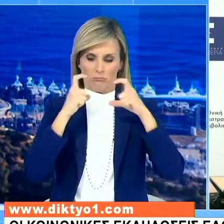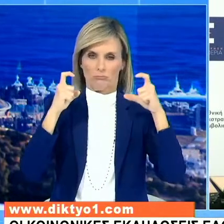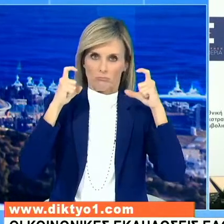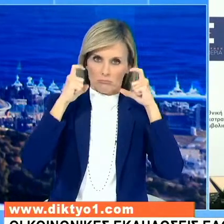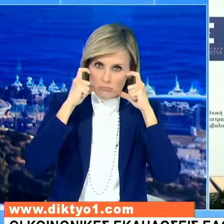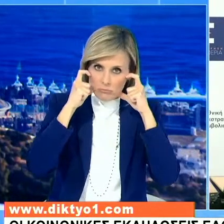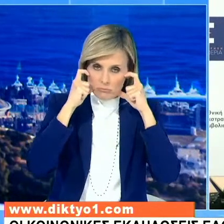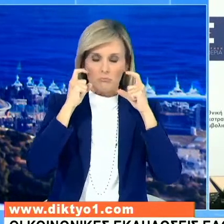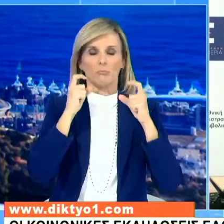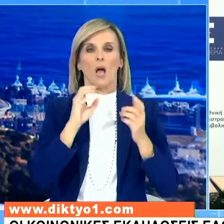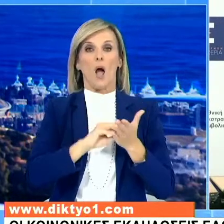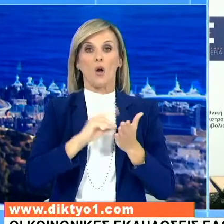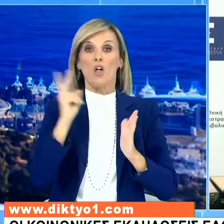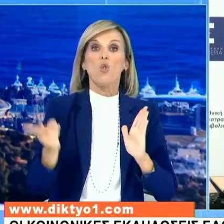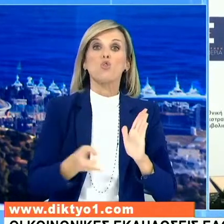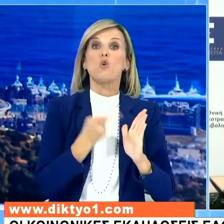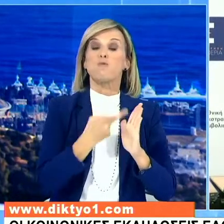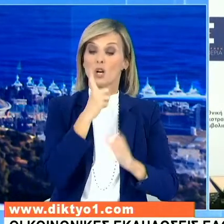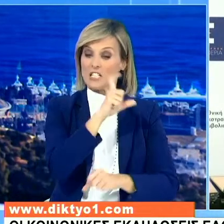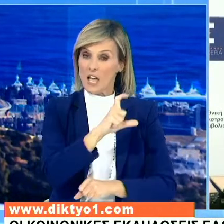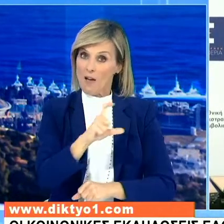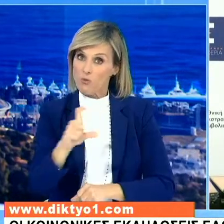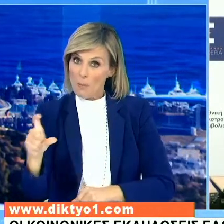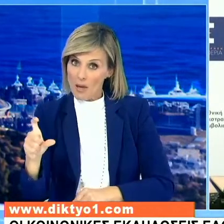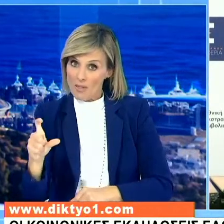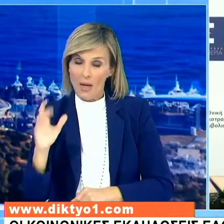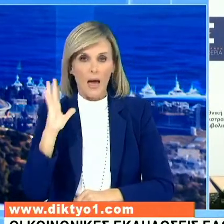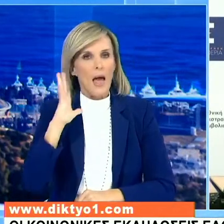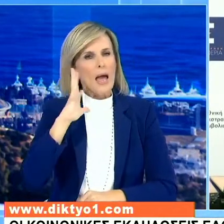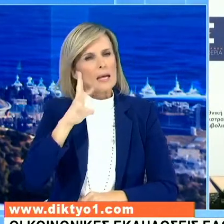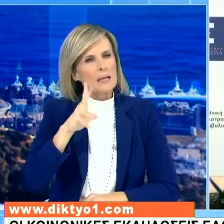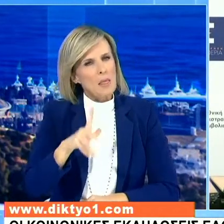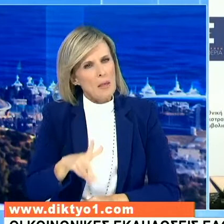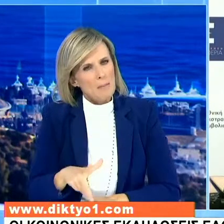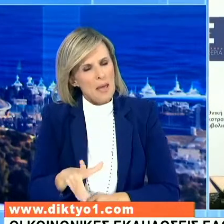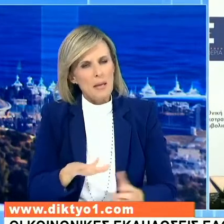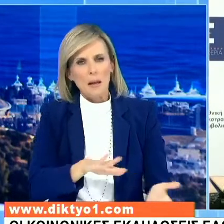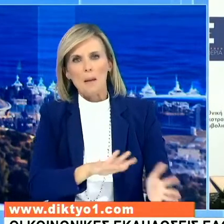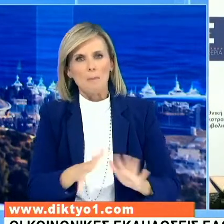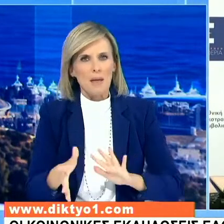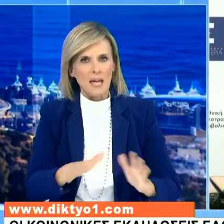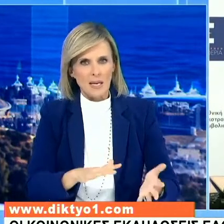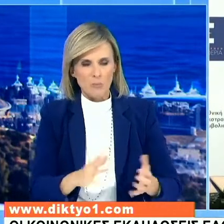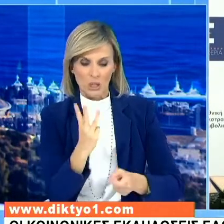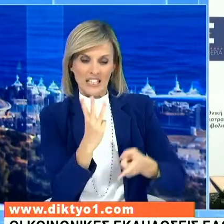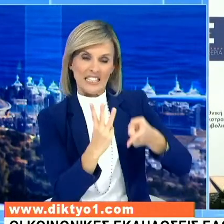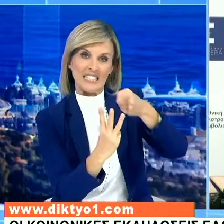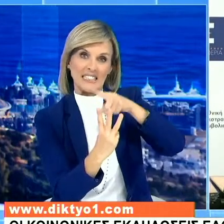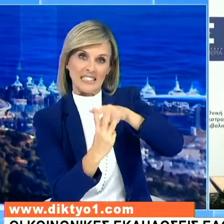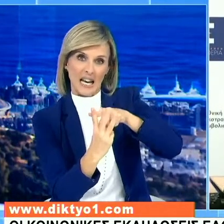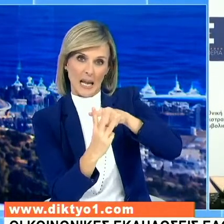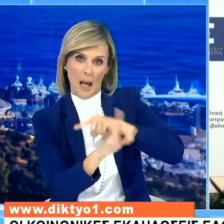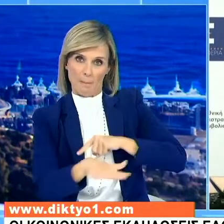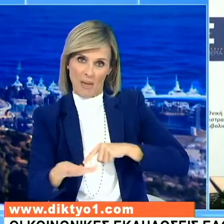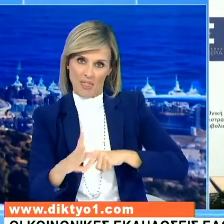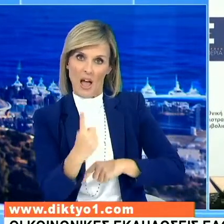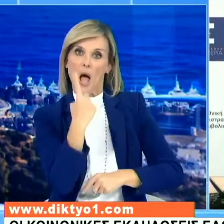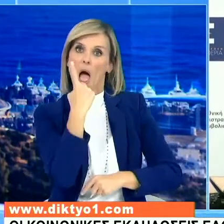αυτοδιαγνωστικούς ελέγχους την εβδομάδα, καθημερινά περίπου ένα στα τρία κρούσματα αφορά σε παιδιά ηλικίας κάτω των 17